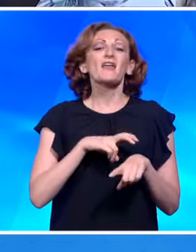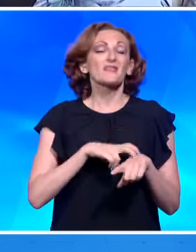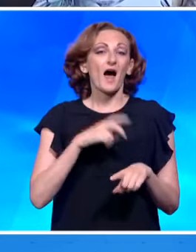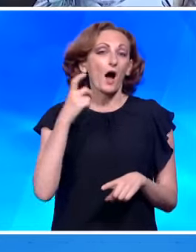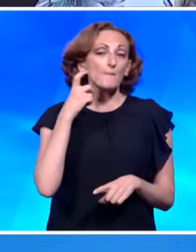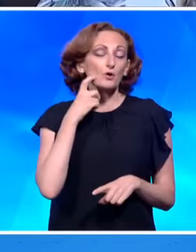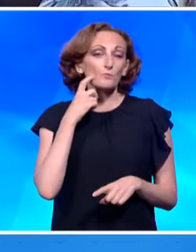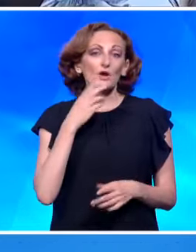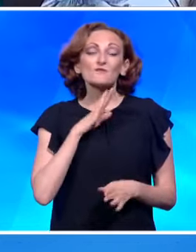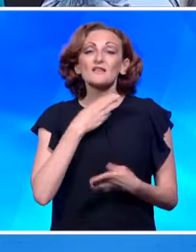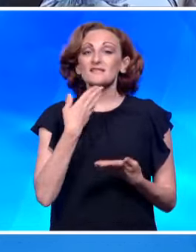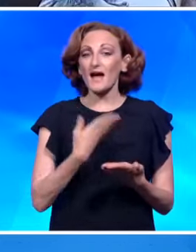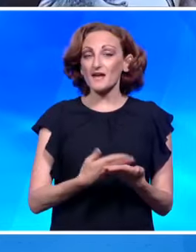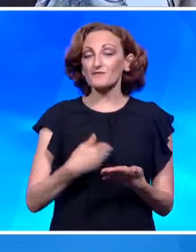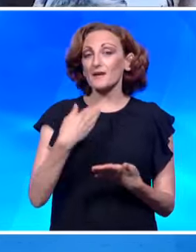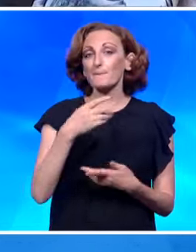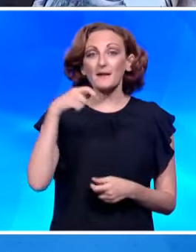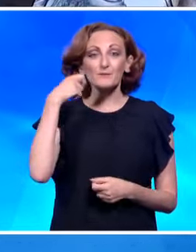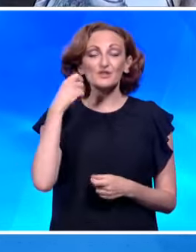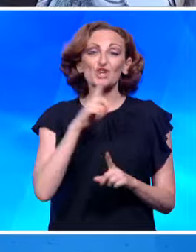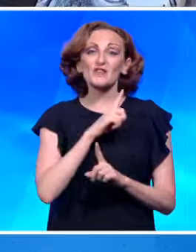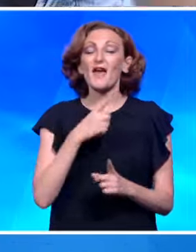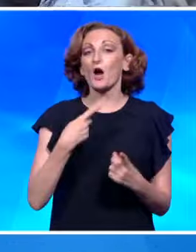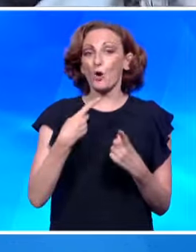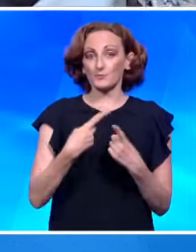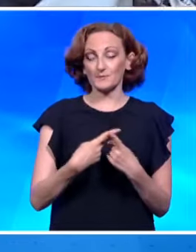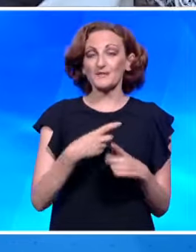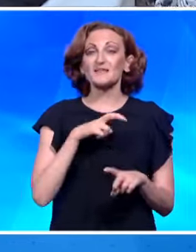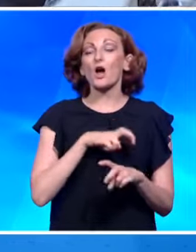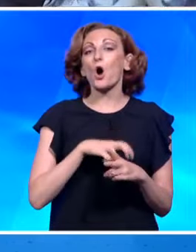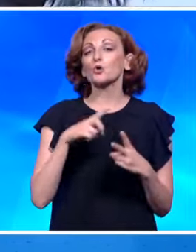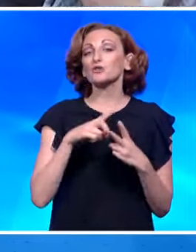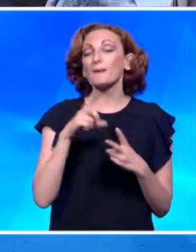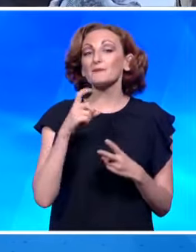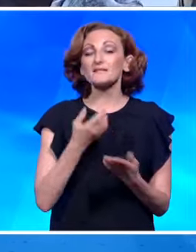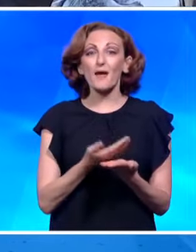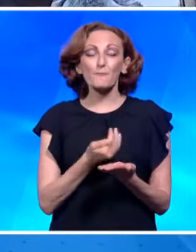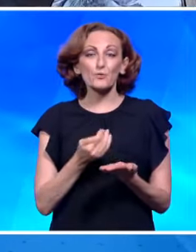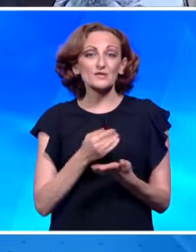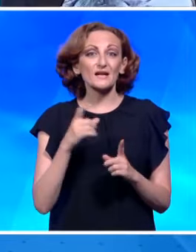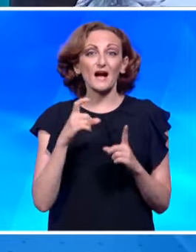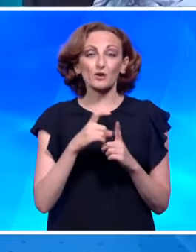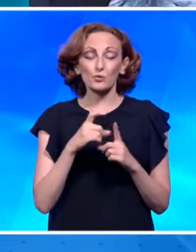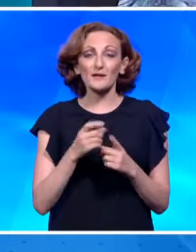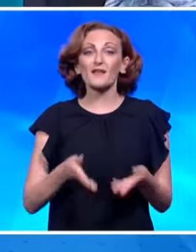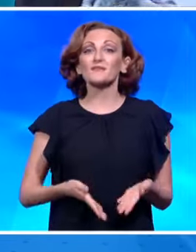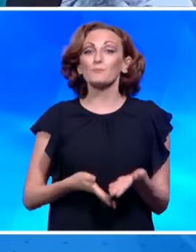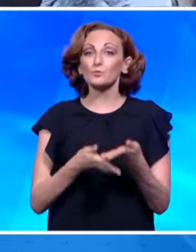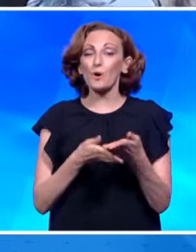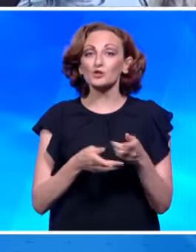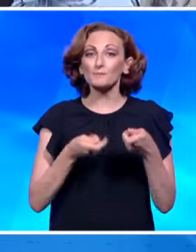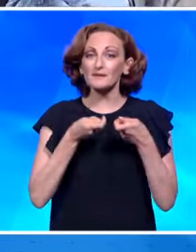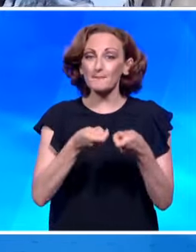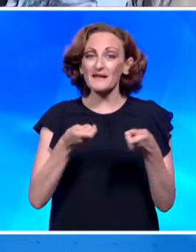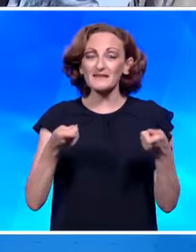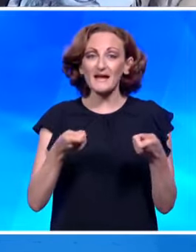Борисов заяви пред президента, че не е оптимист. От Движението за права и свободи пък поискаха Румен Радев да помогне, да бъде медиатор в